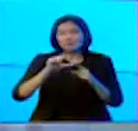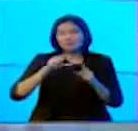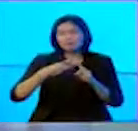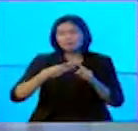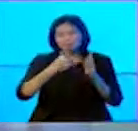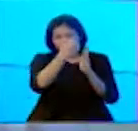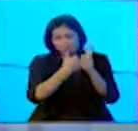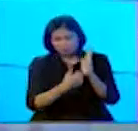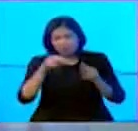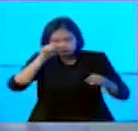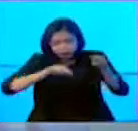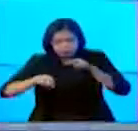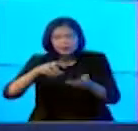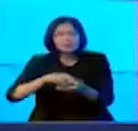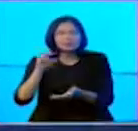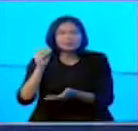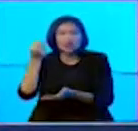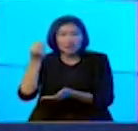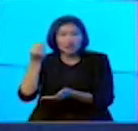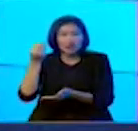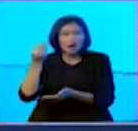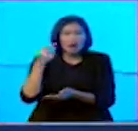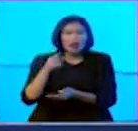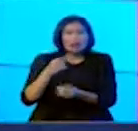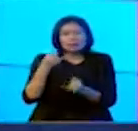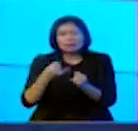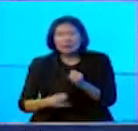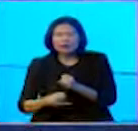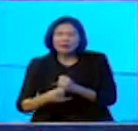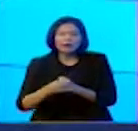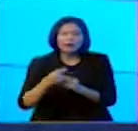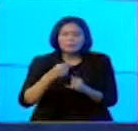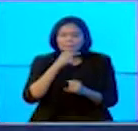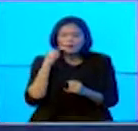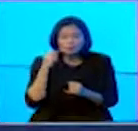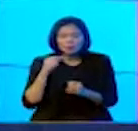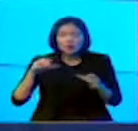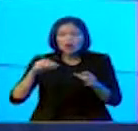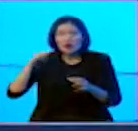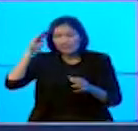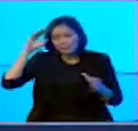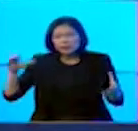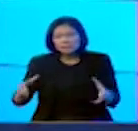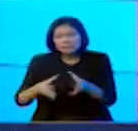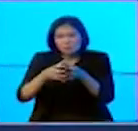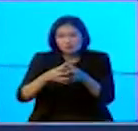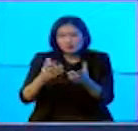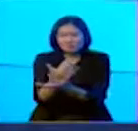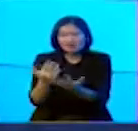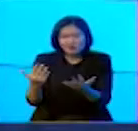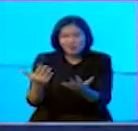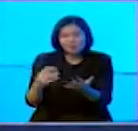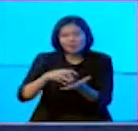Pemirsa, razia aturan PSBB ketat di DKI Jakarta pada malam minggu, aparat gabungan membubarkan kerumunan warga di kawasan banjir Kanal Timur,